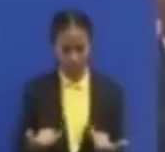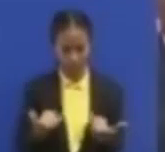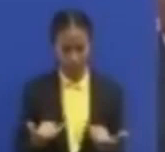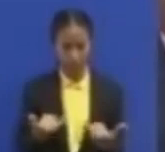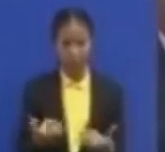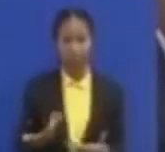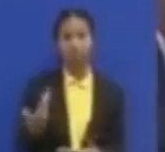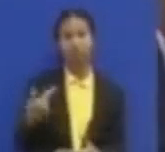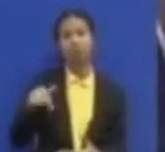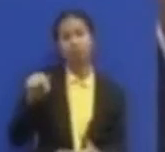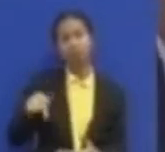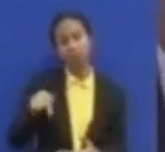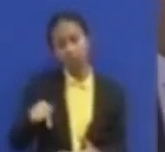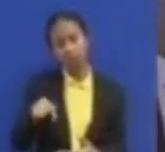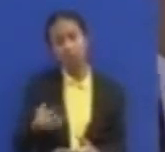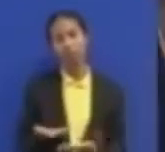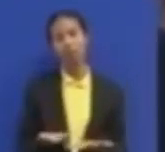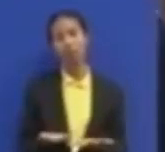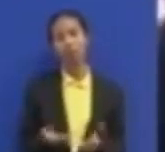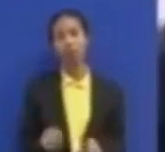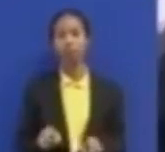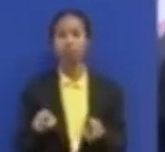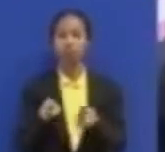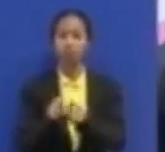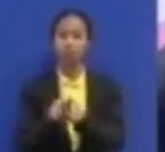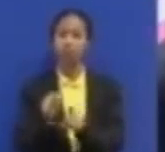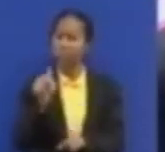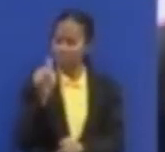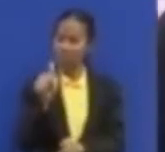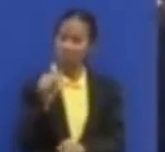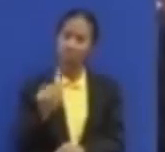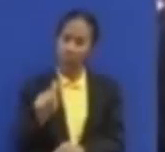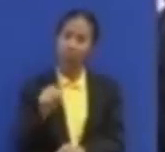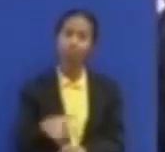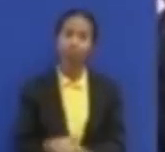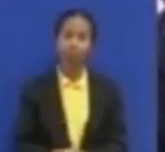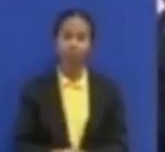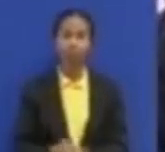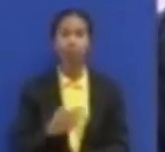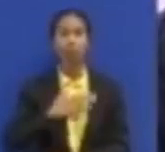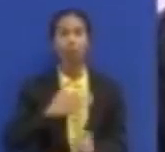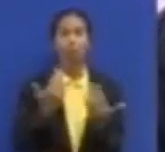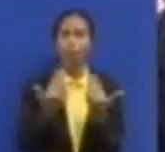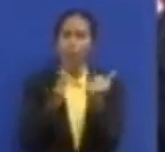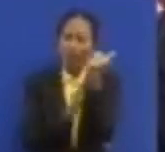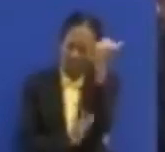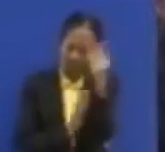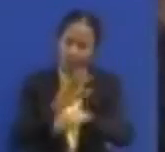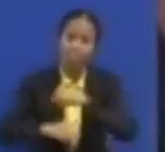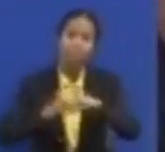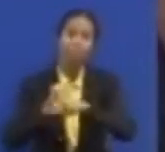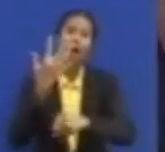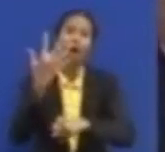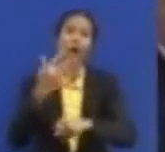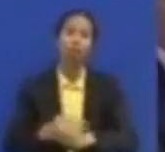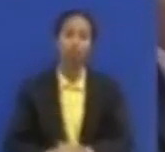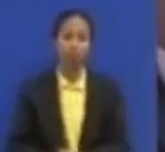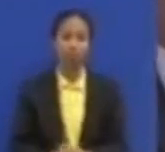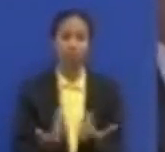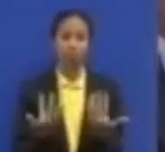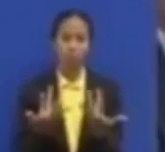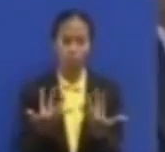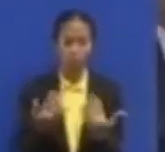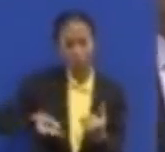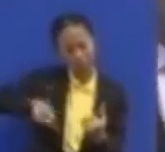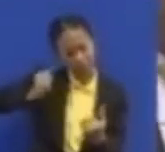ใช้ตรงนี้ก็ถือว่าเป็นการดีครับผมรอมา5ปีผมรอวันนี้มา5